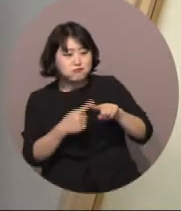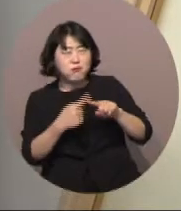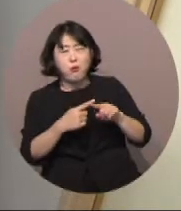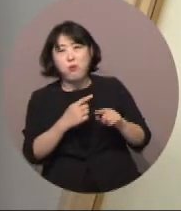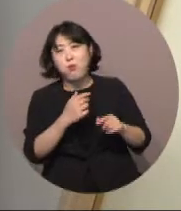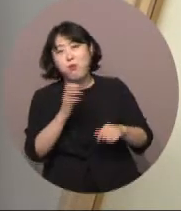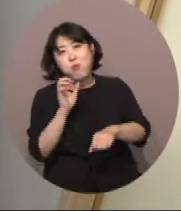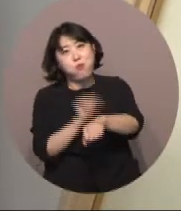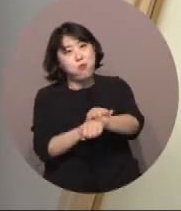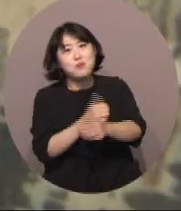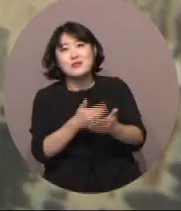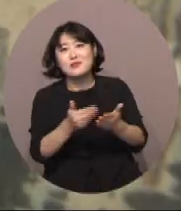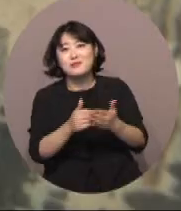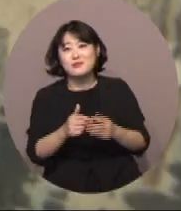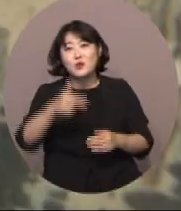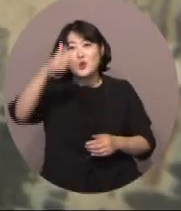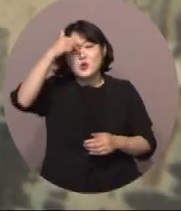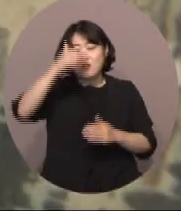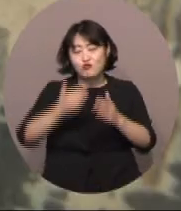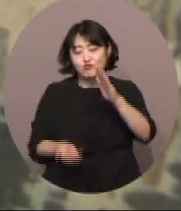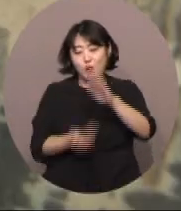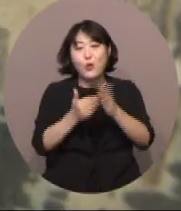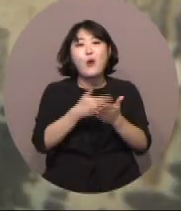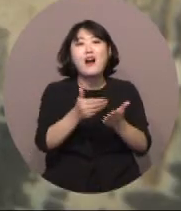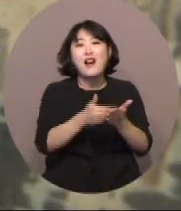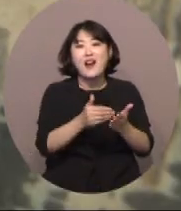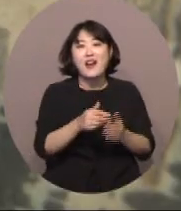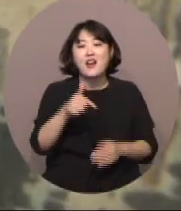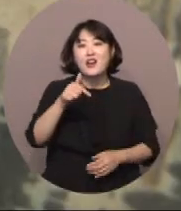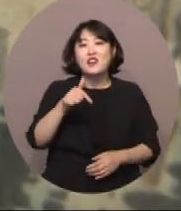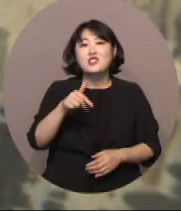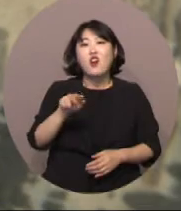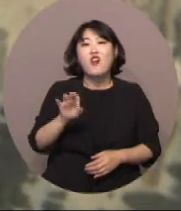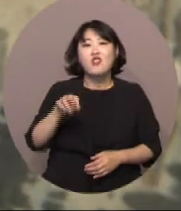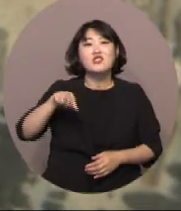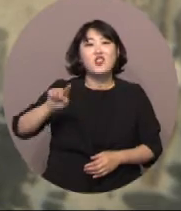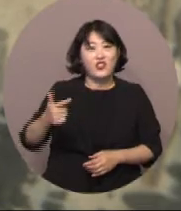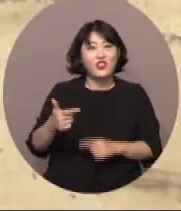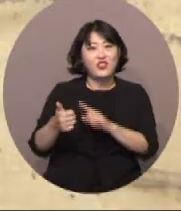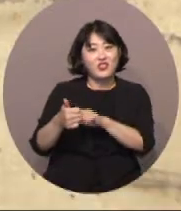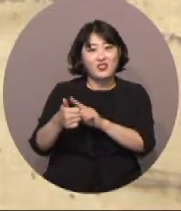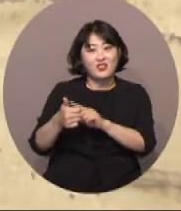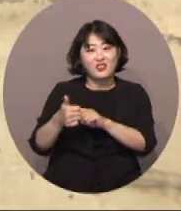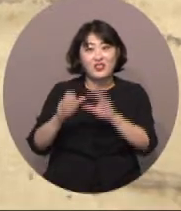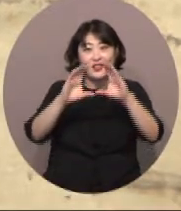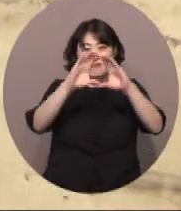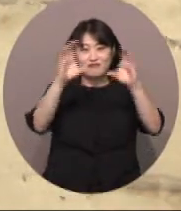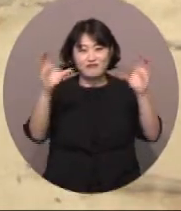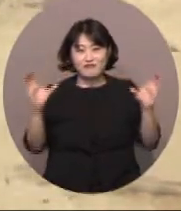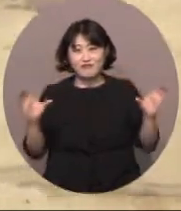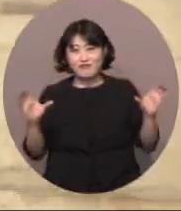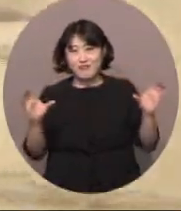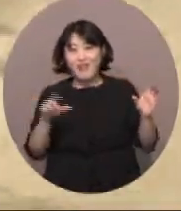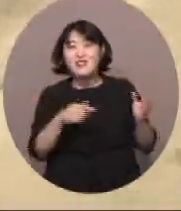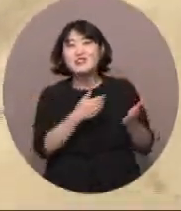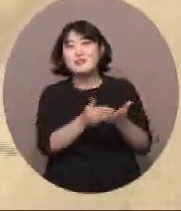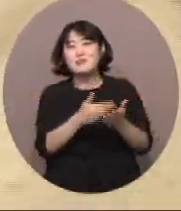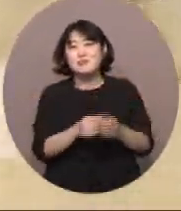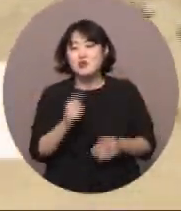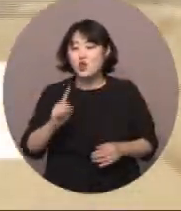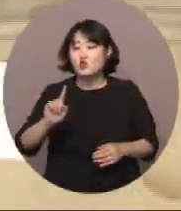폭의 그림. 조선 최고의 화가이자 산수화의 대가, 겸재 정선이 그린 선면산수도입니다. 지난